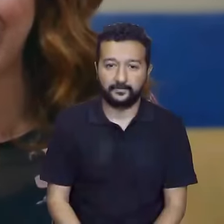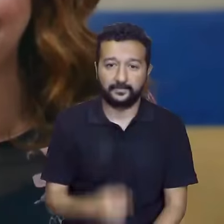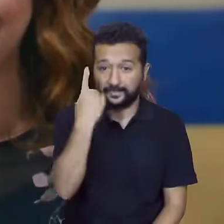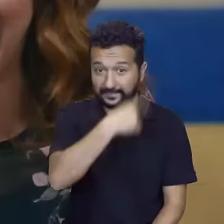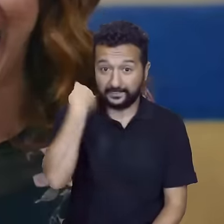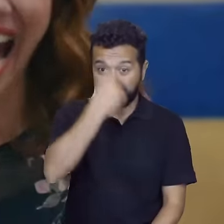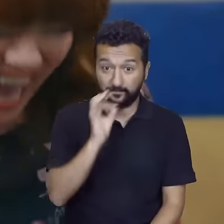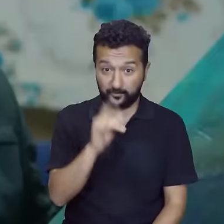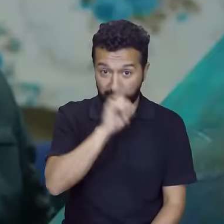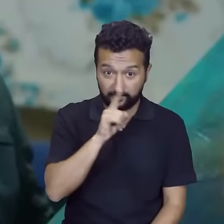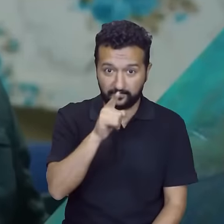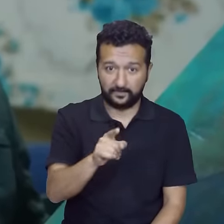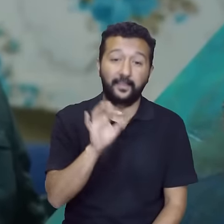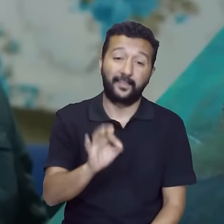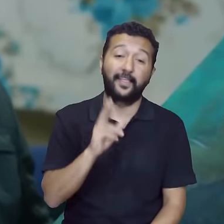Tipten mi?